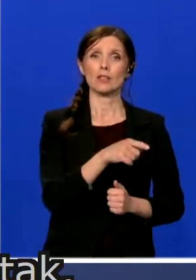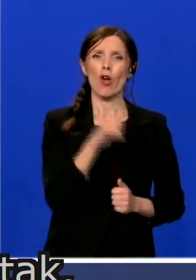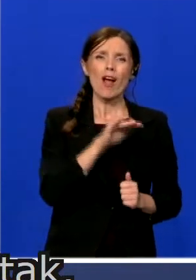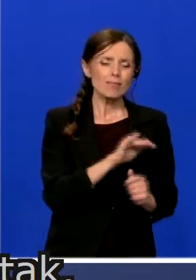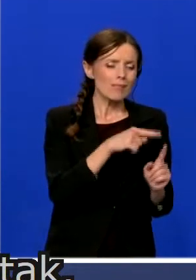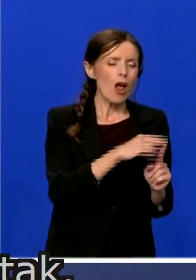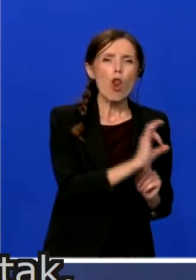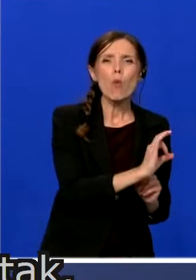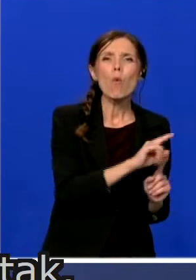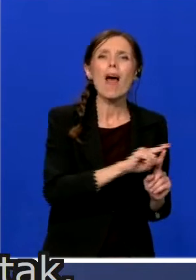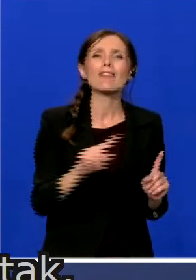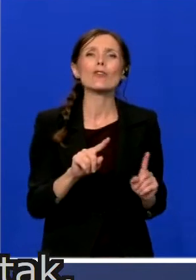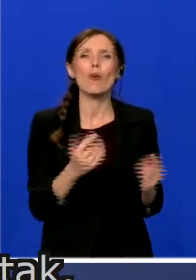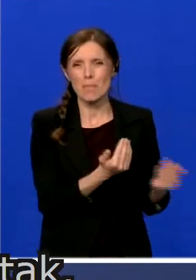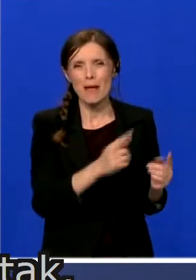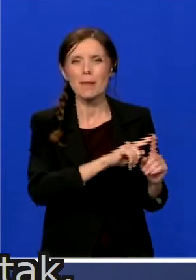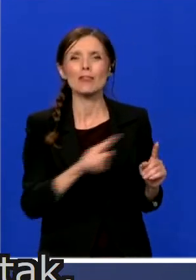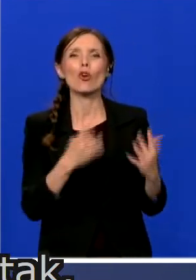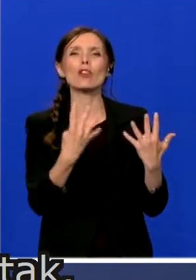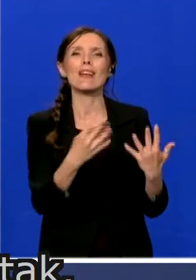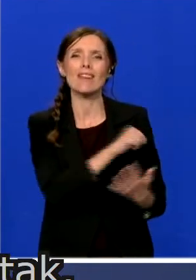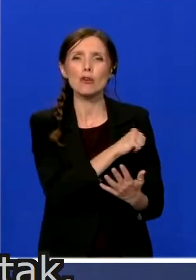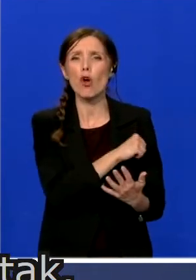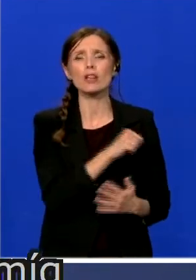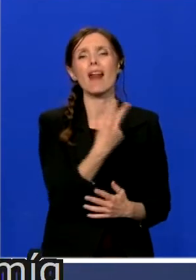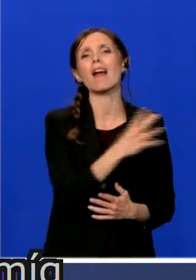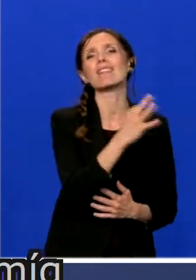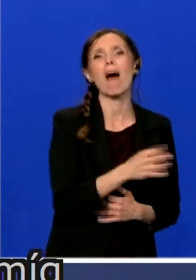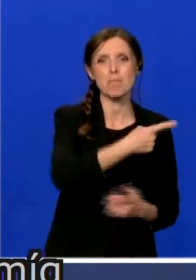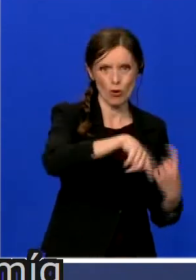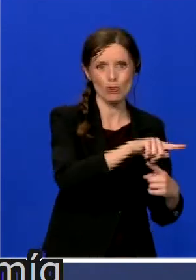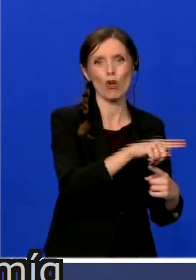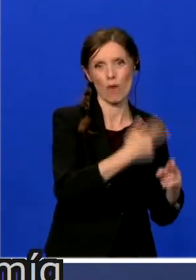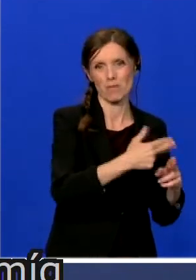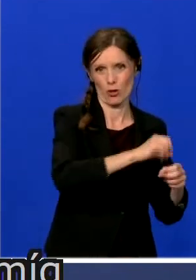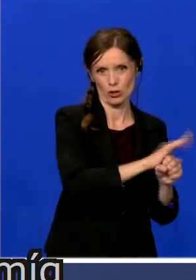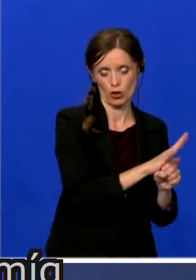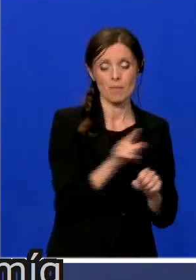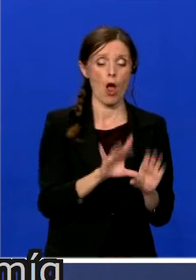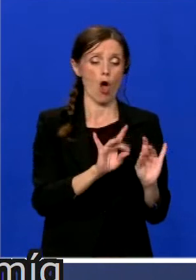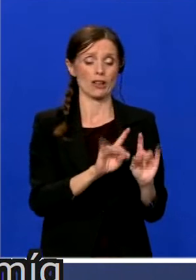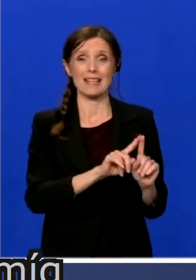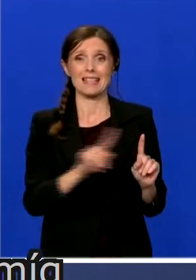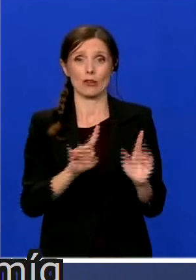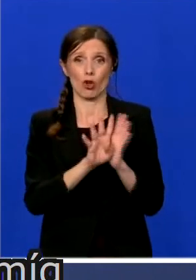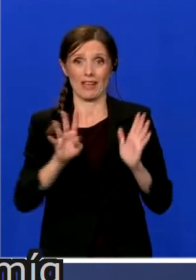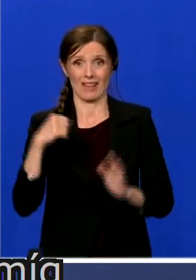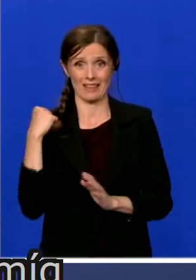do 9 godina bilo je 2% pacijenata. U uzrastu od 10 do 19 godina